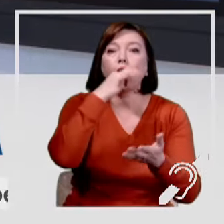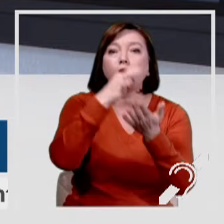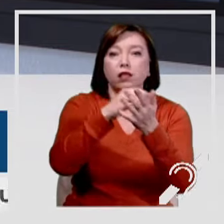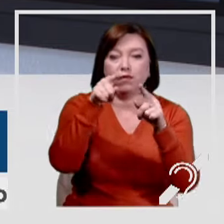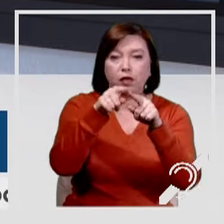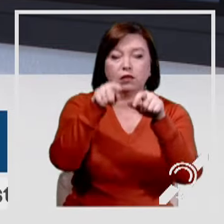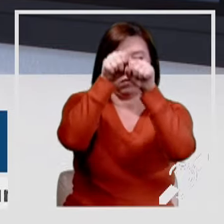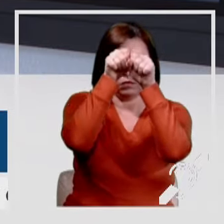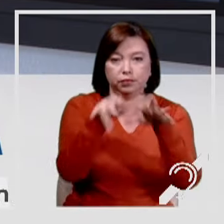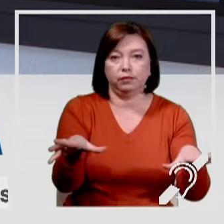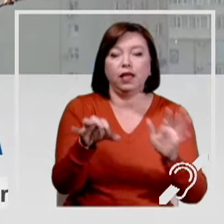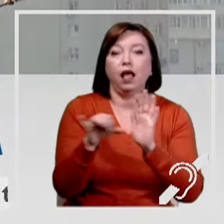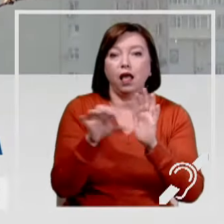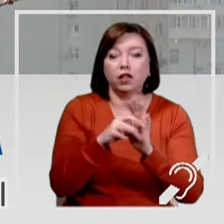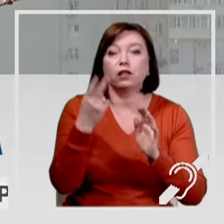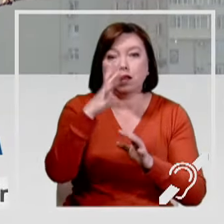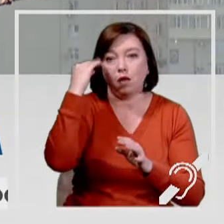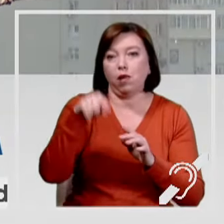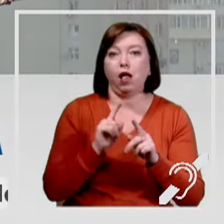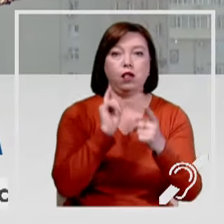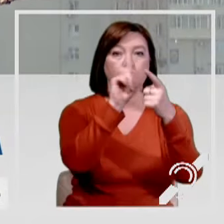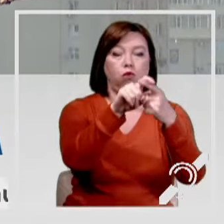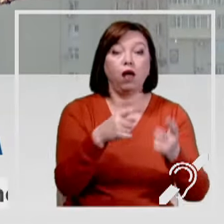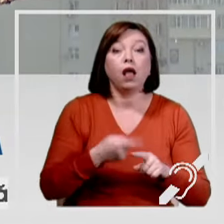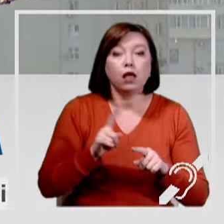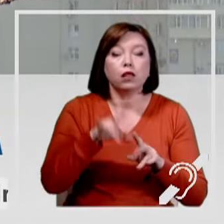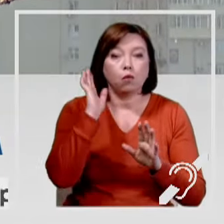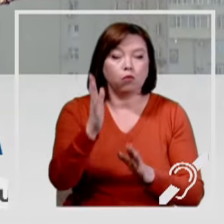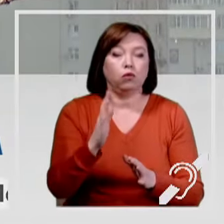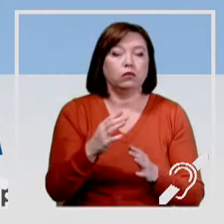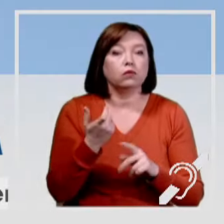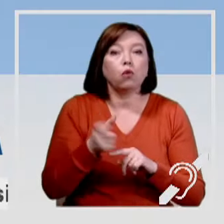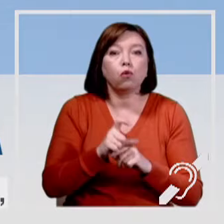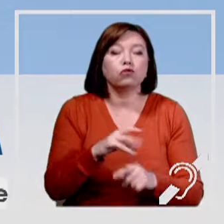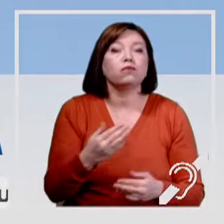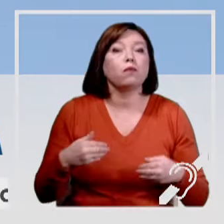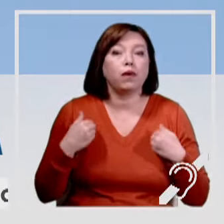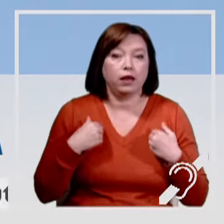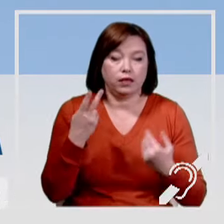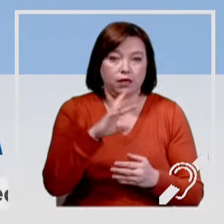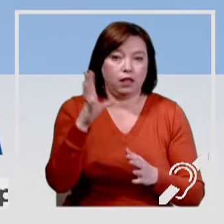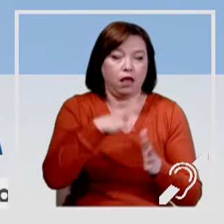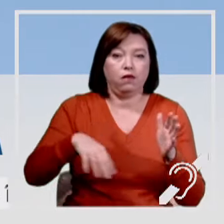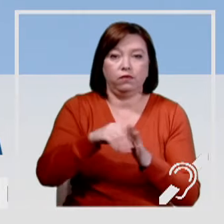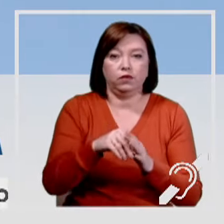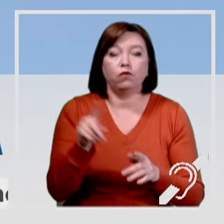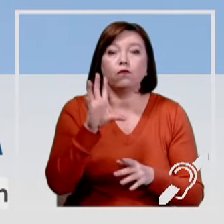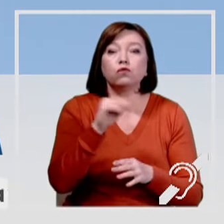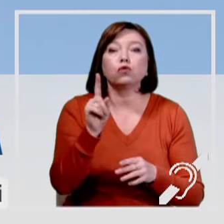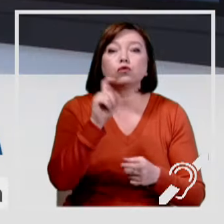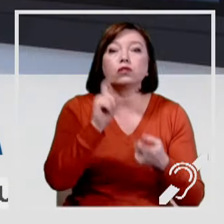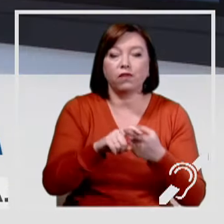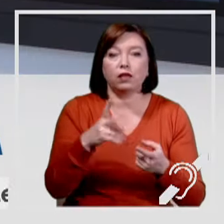fapt o bursă de energie în Republica Moldova. Asta va crea o dinamică enormă în general pe tot ce ține de investițiile